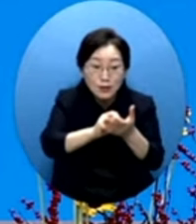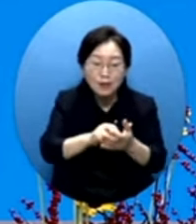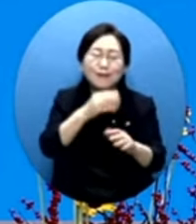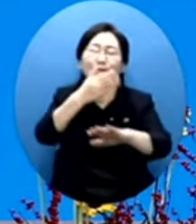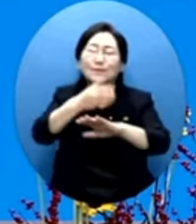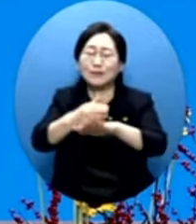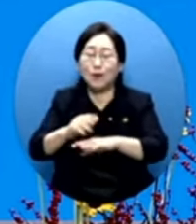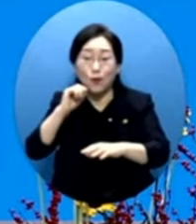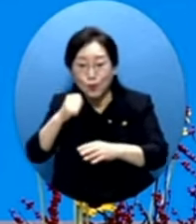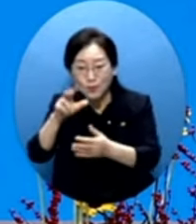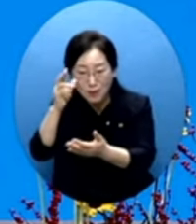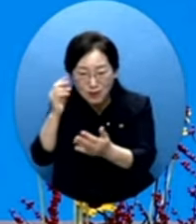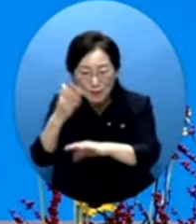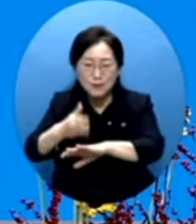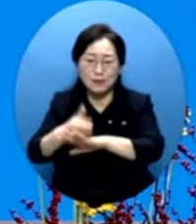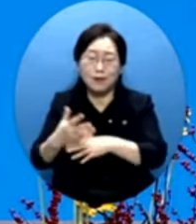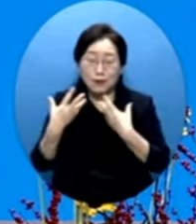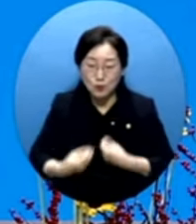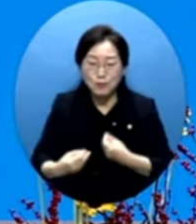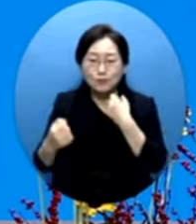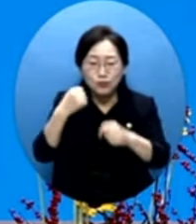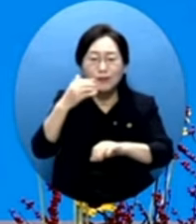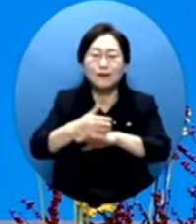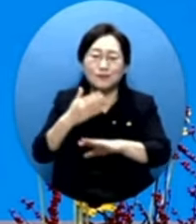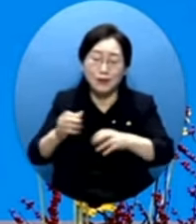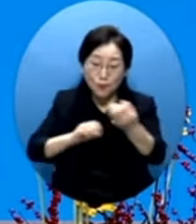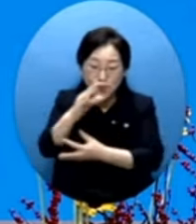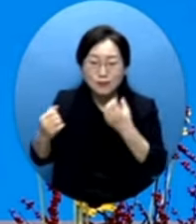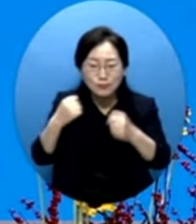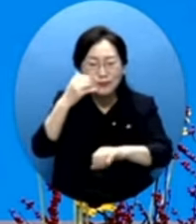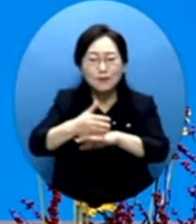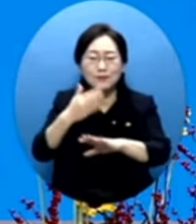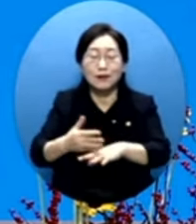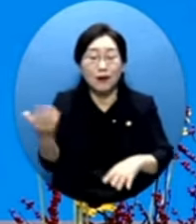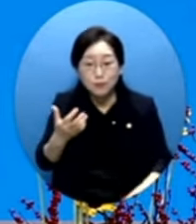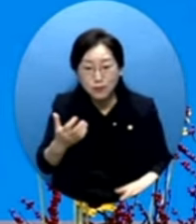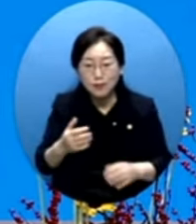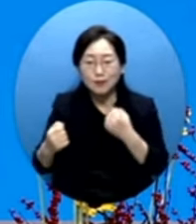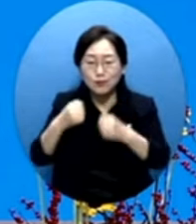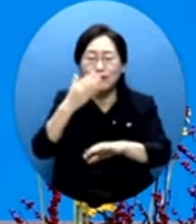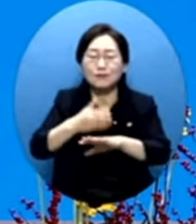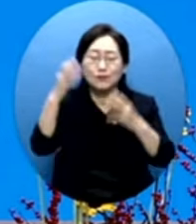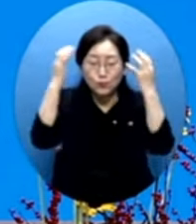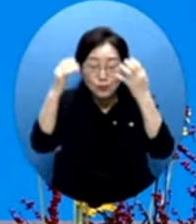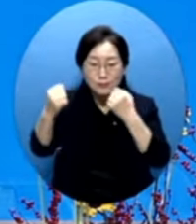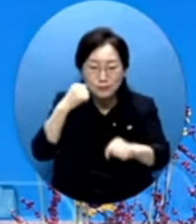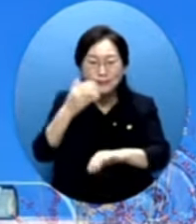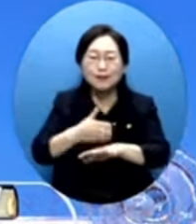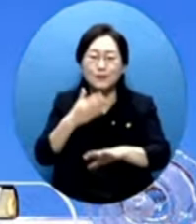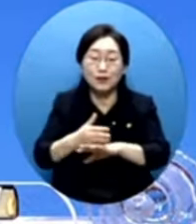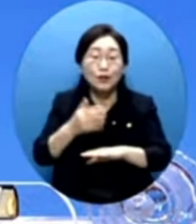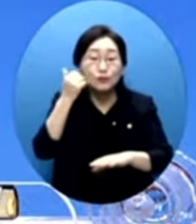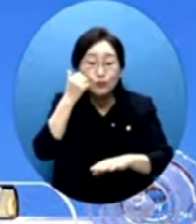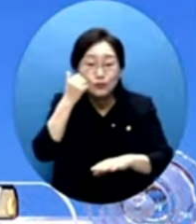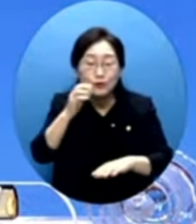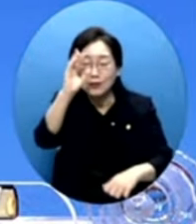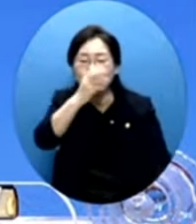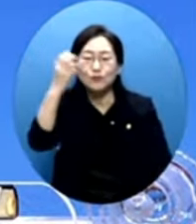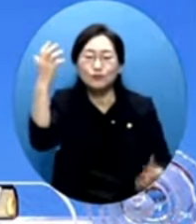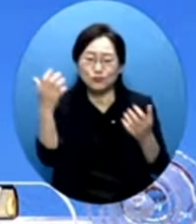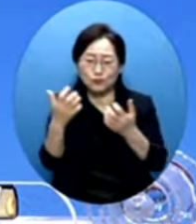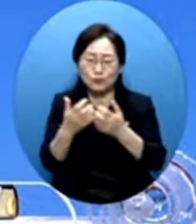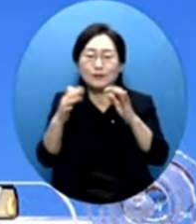감사하고 절망 중에 감사하고 환난 중에 감사하고 아플 때 감사하고 고통당할 때 감사하는 사람들이 바로 성령 충만하는